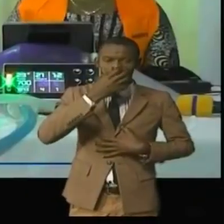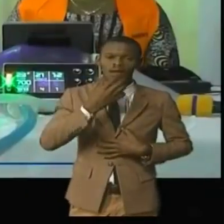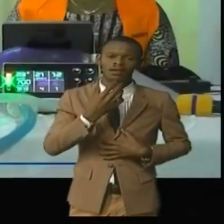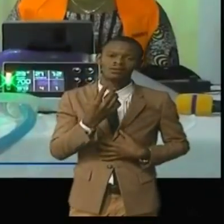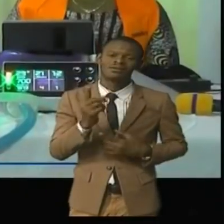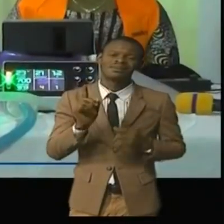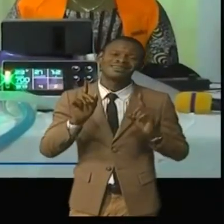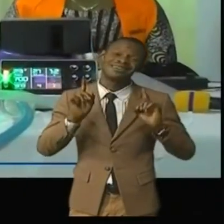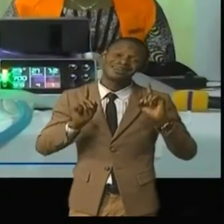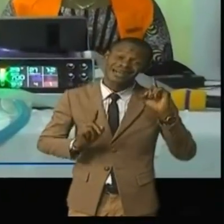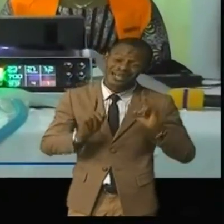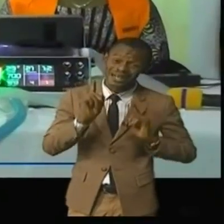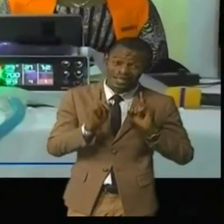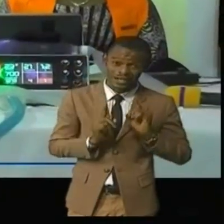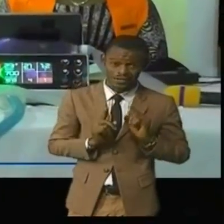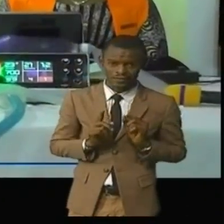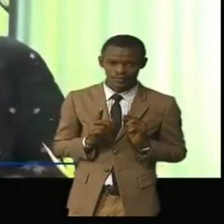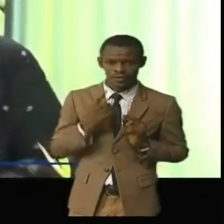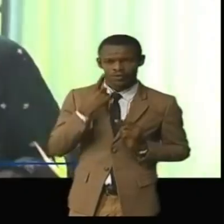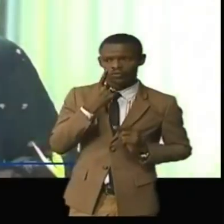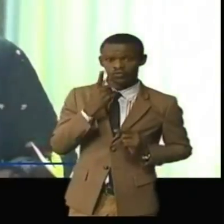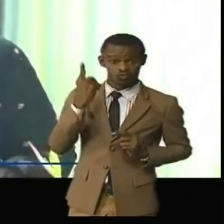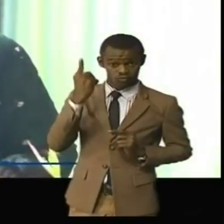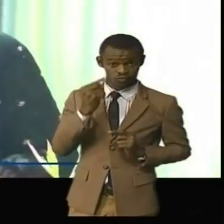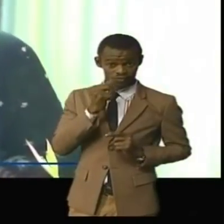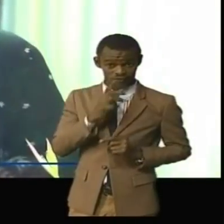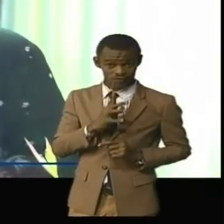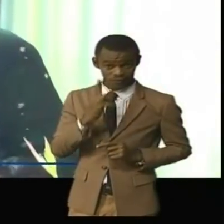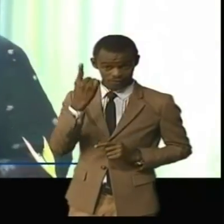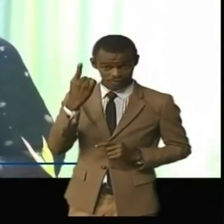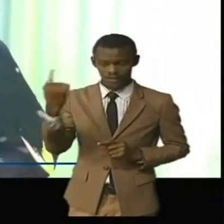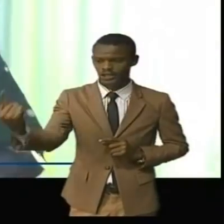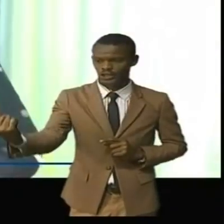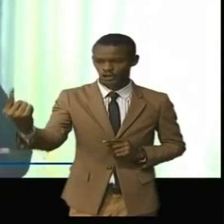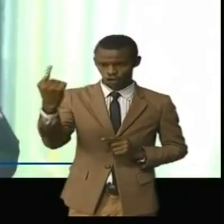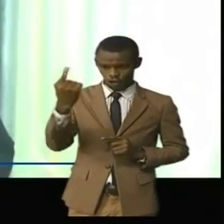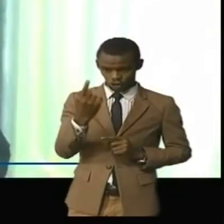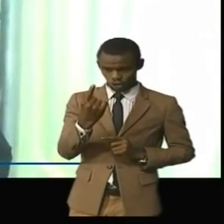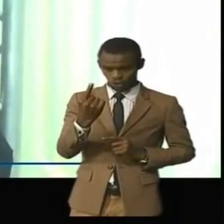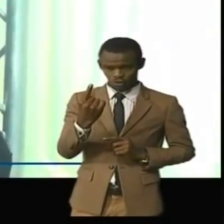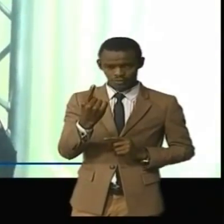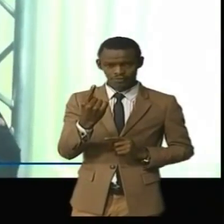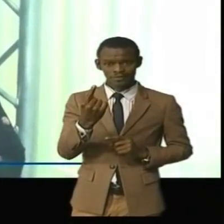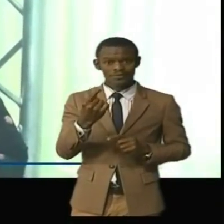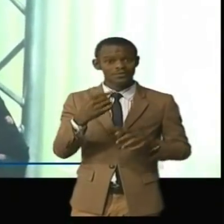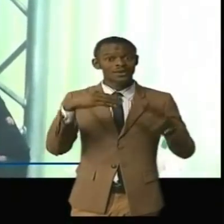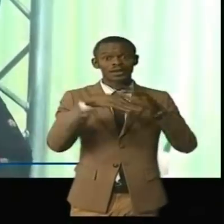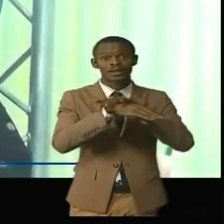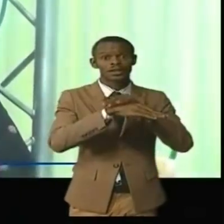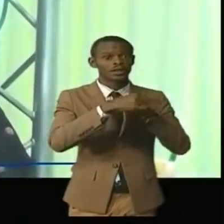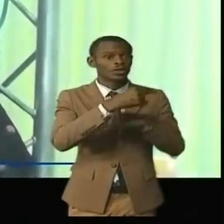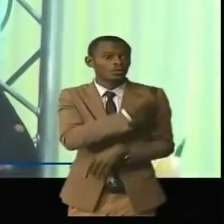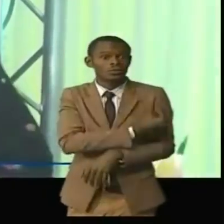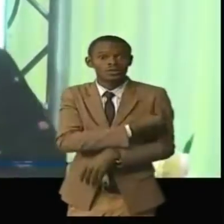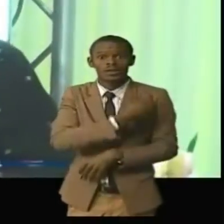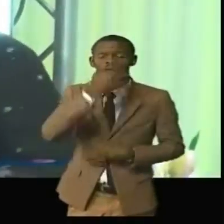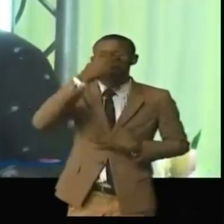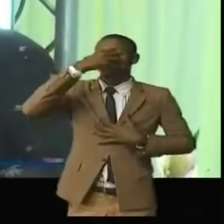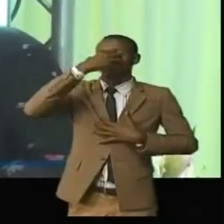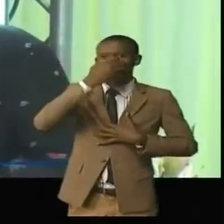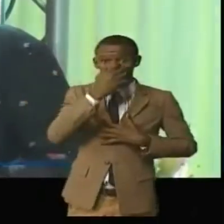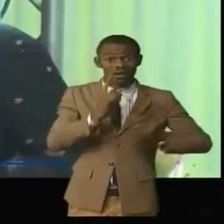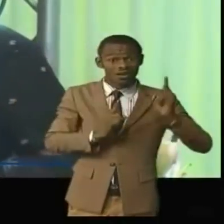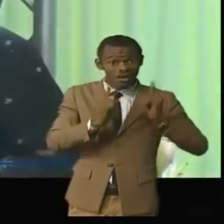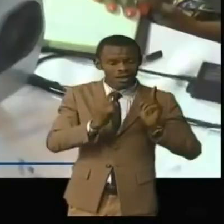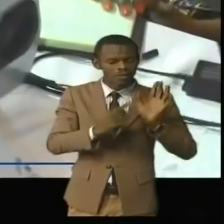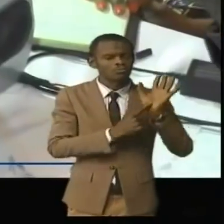félicite. Vous venez nous présenter l'outil le plus principal, l'élément le plus principal de